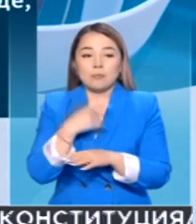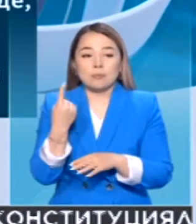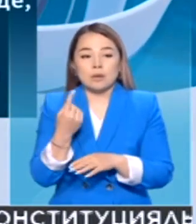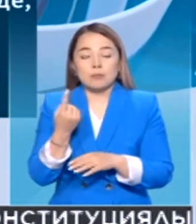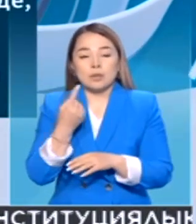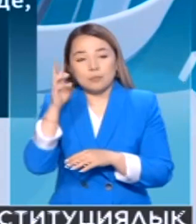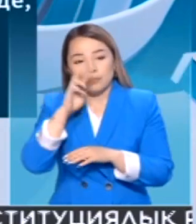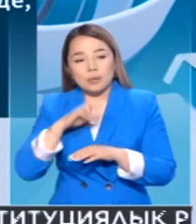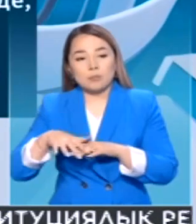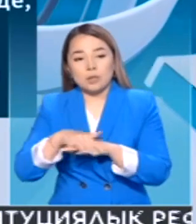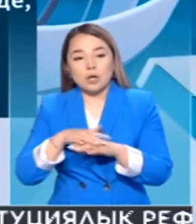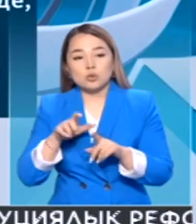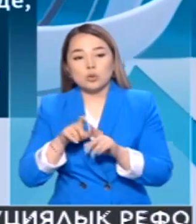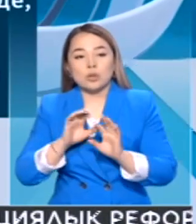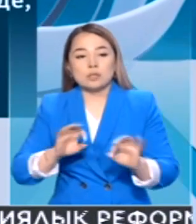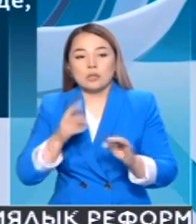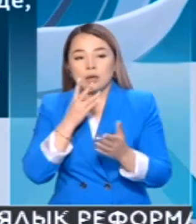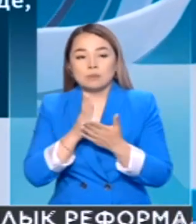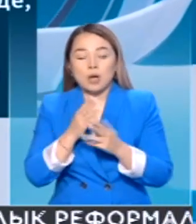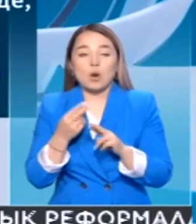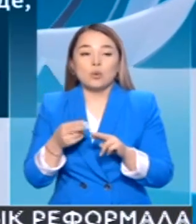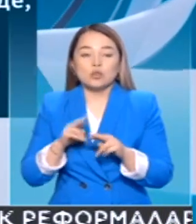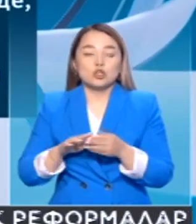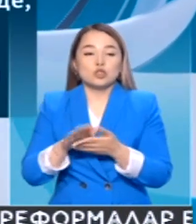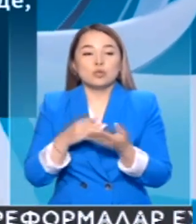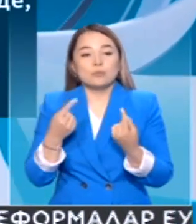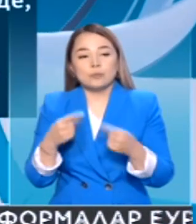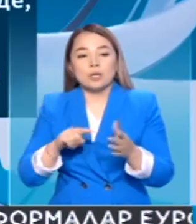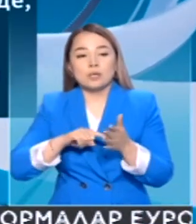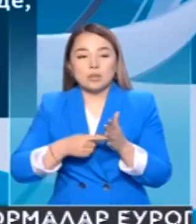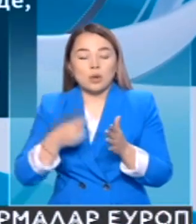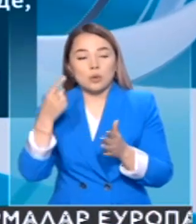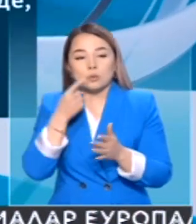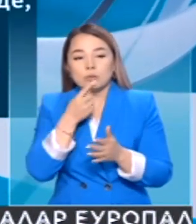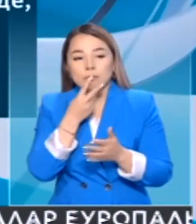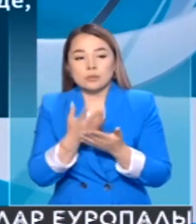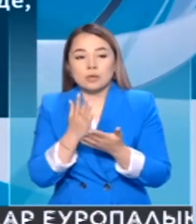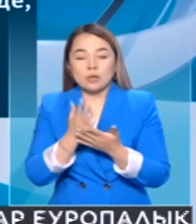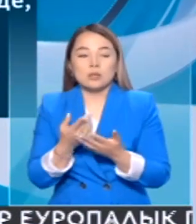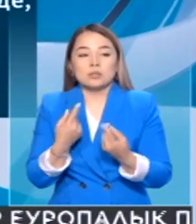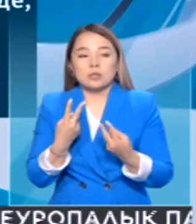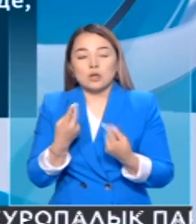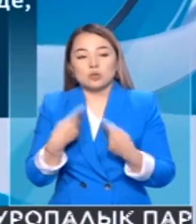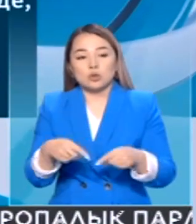бір мемлекет туралы сөз болып отыр. Осы ретте мүлде басқа мақсаттарды көздеген екі түрлі